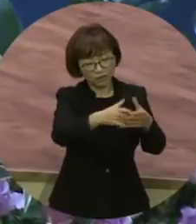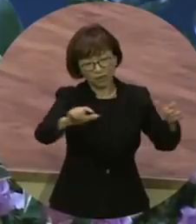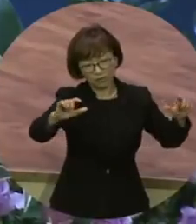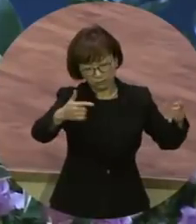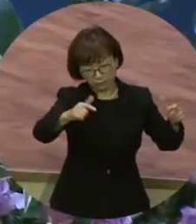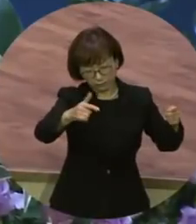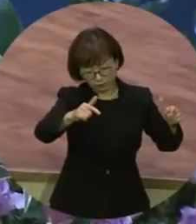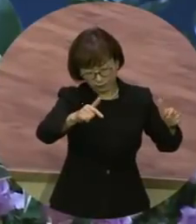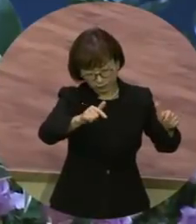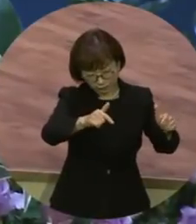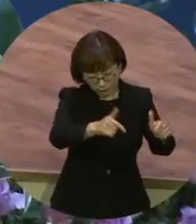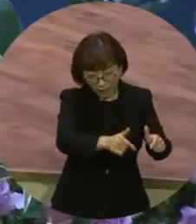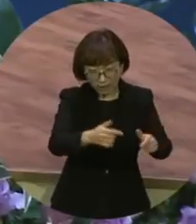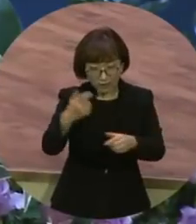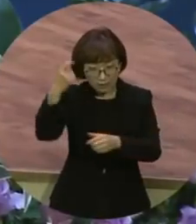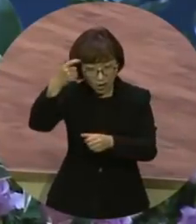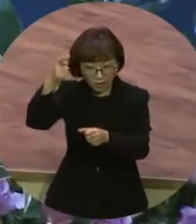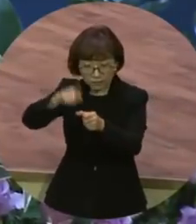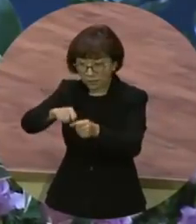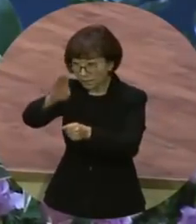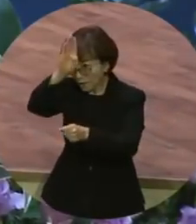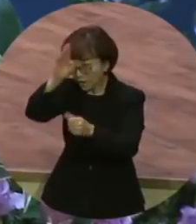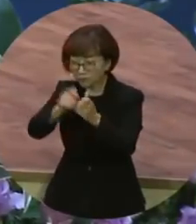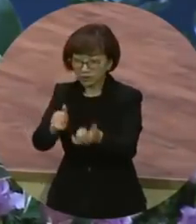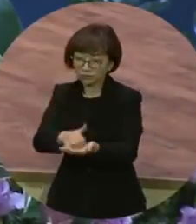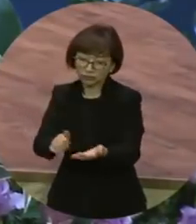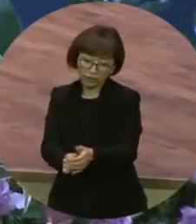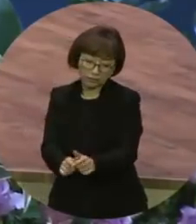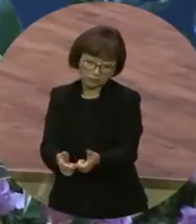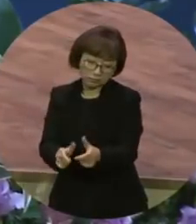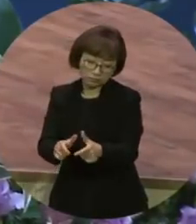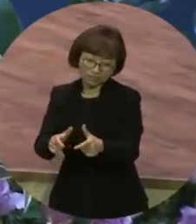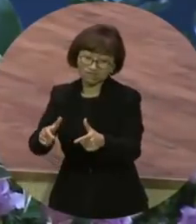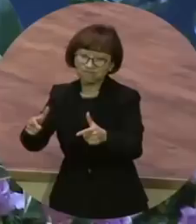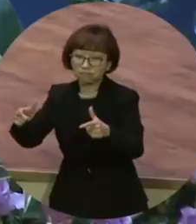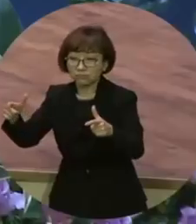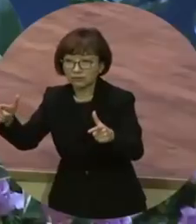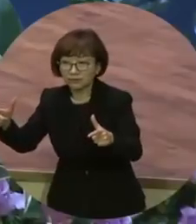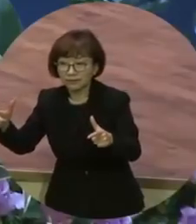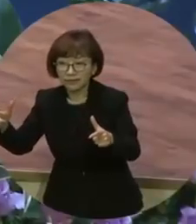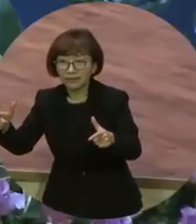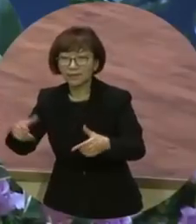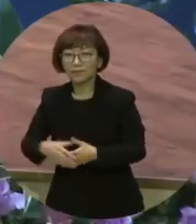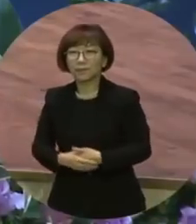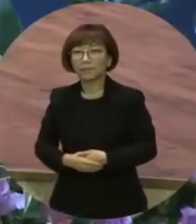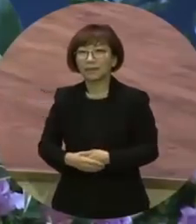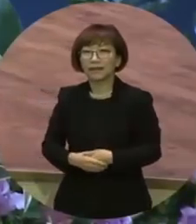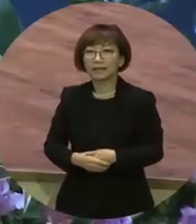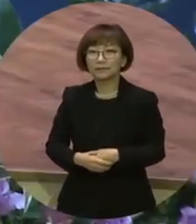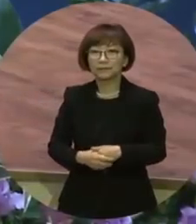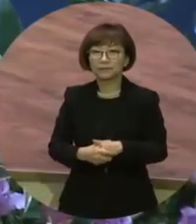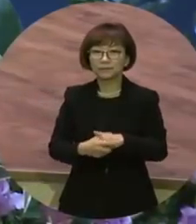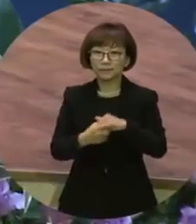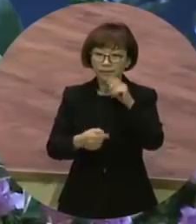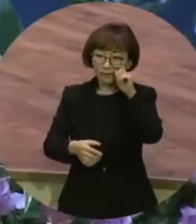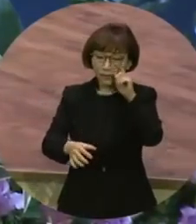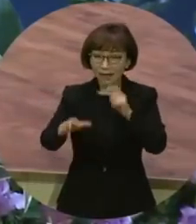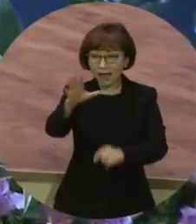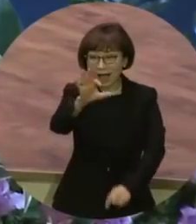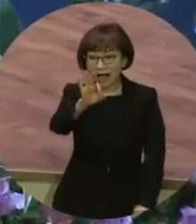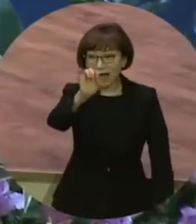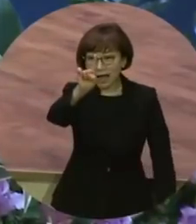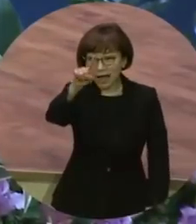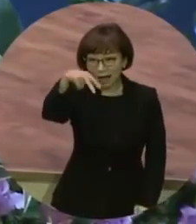자들은 늘어가고 있습니다. 아니 환자가 넘치면 병원은 잘 돼야 돼요. 아산병원에 하루에 2만 명이